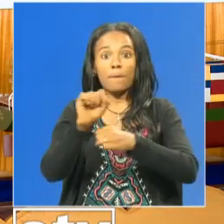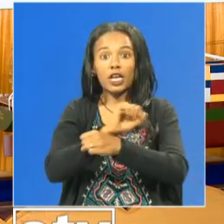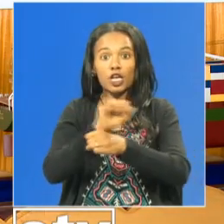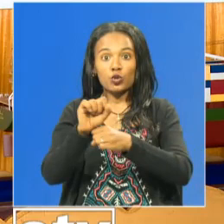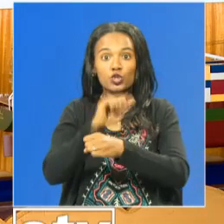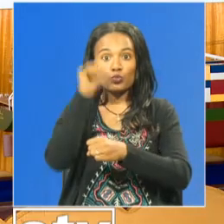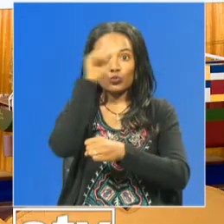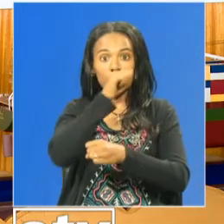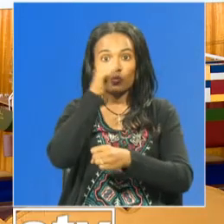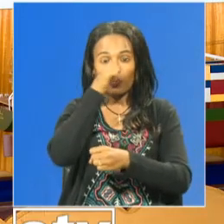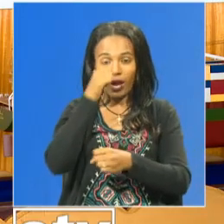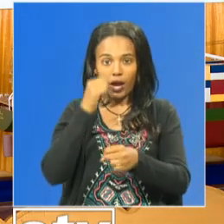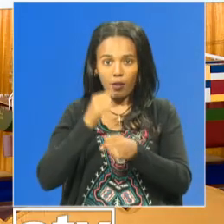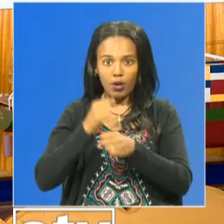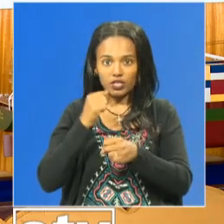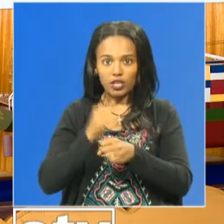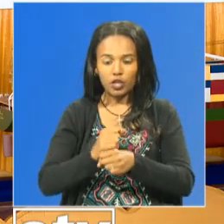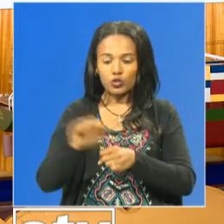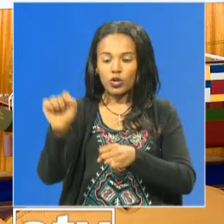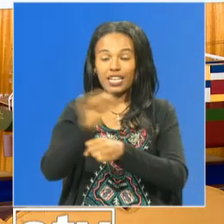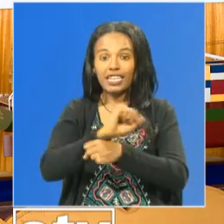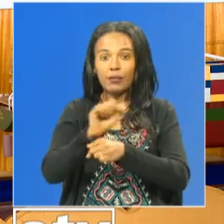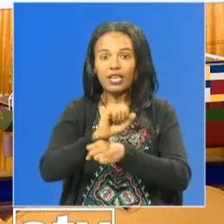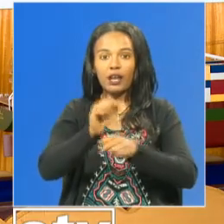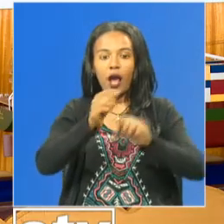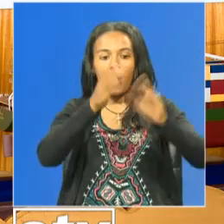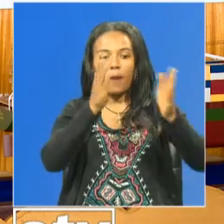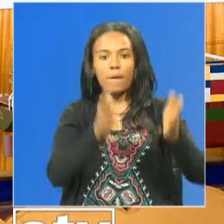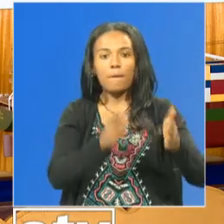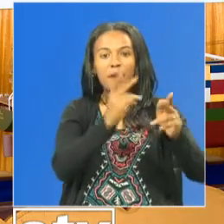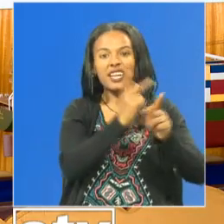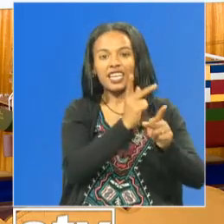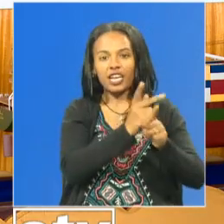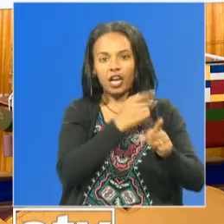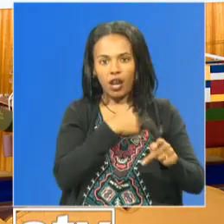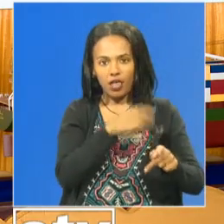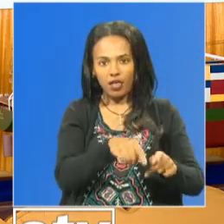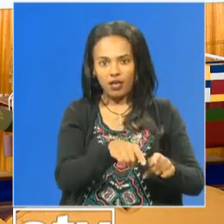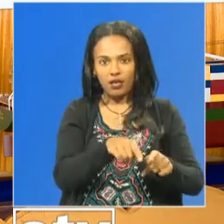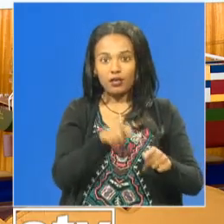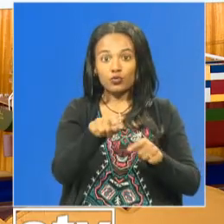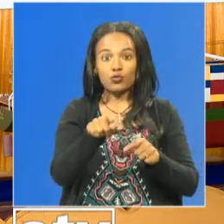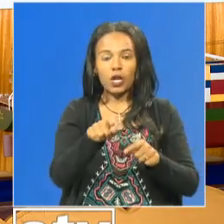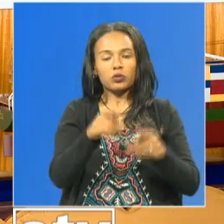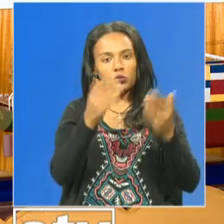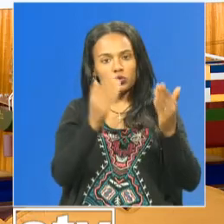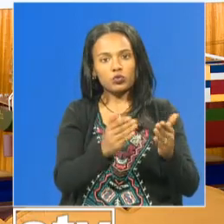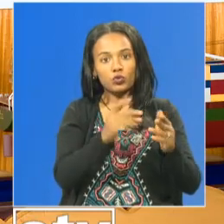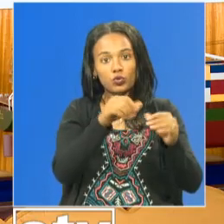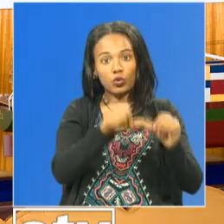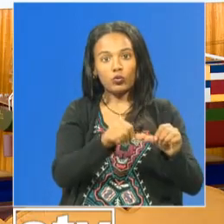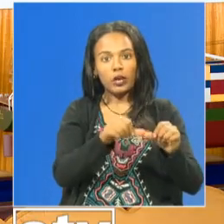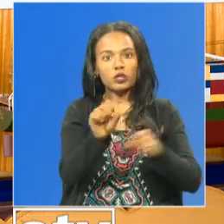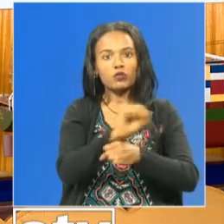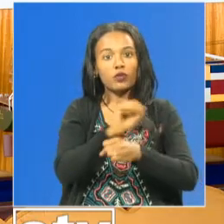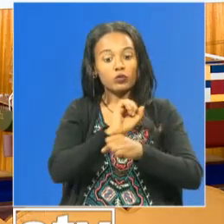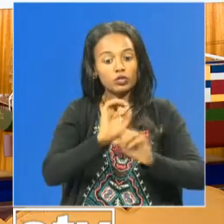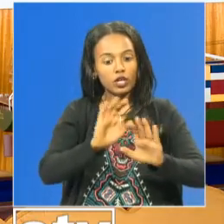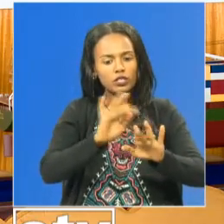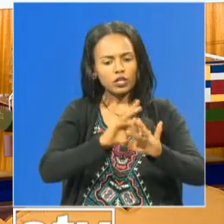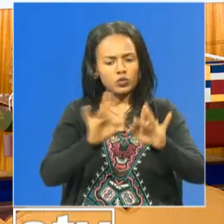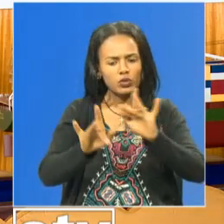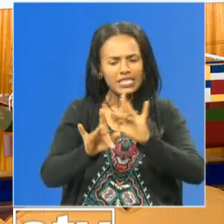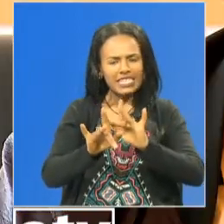መኪኖቻችንም ኢትዮጵያ ባሰራችው የመኪኖች ፓርኪንግ ኤሪያ ላይ ተወስነው እንዲቆዩ በማድረግ ሹፌሮች ራሳቸው